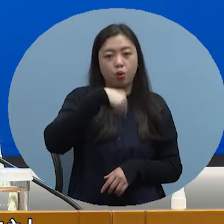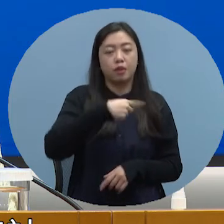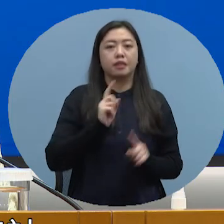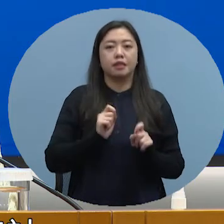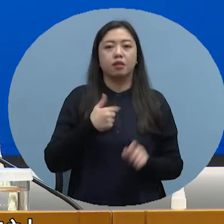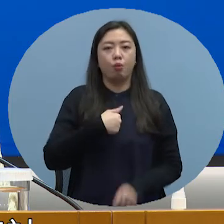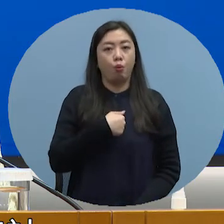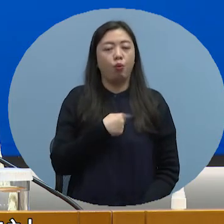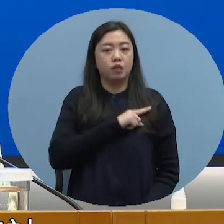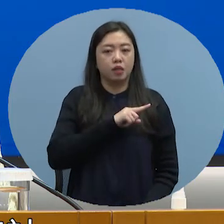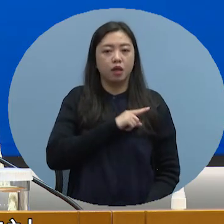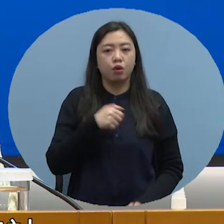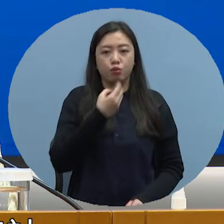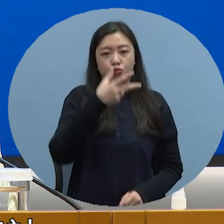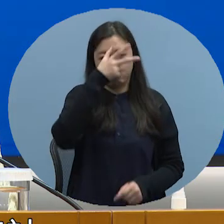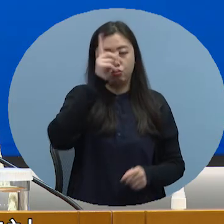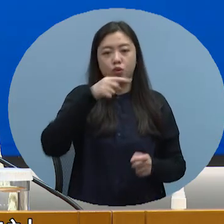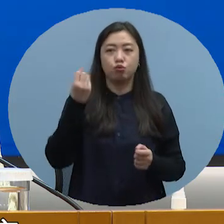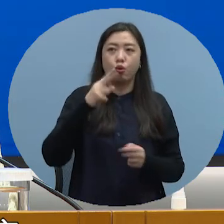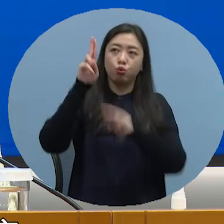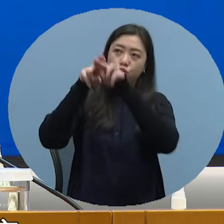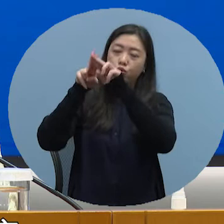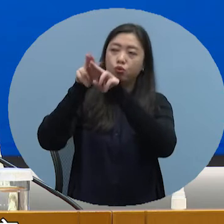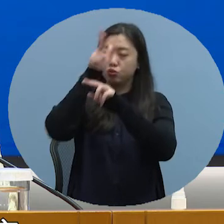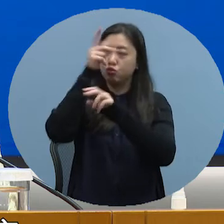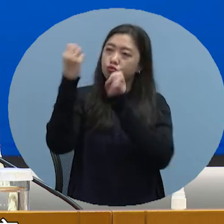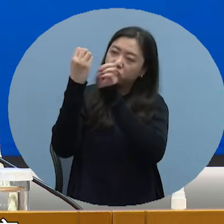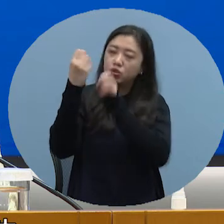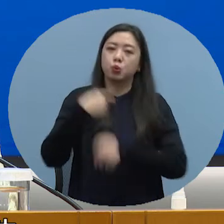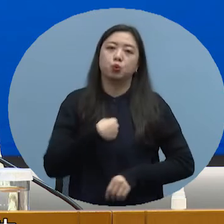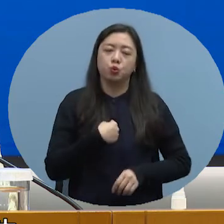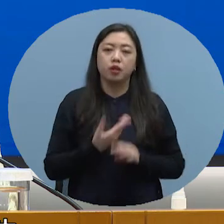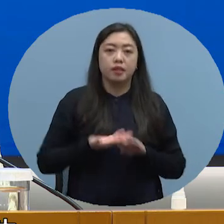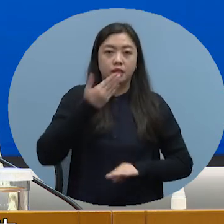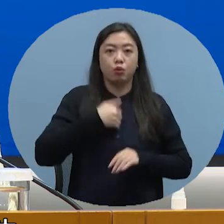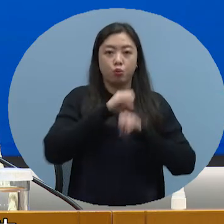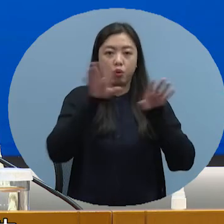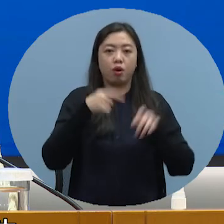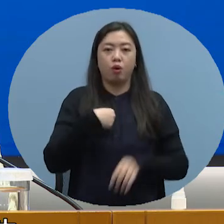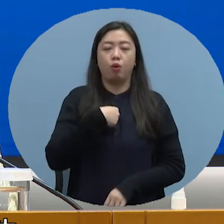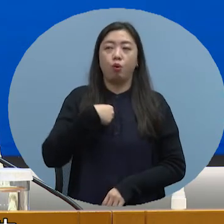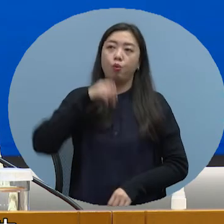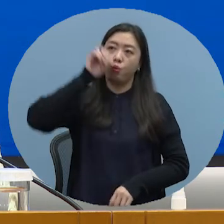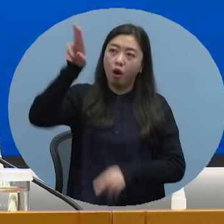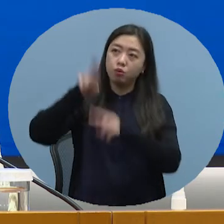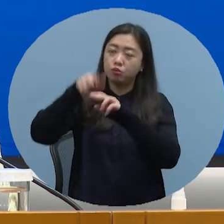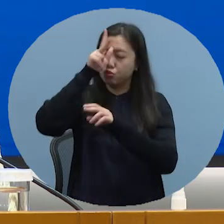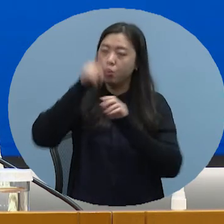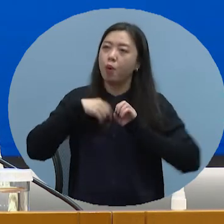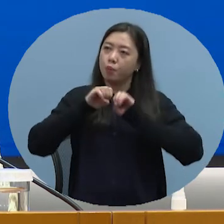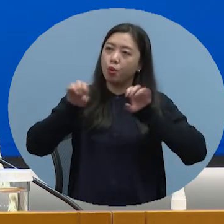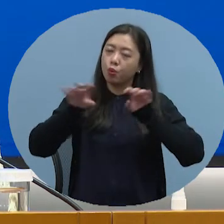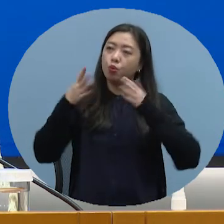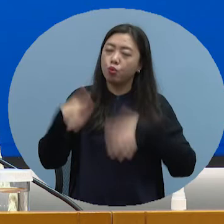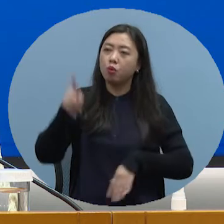行政長官咧係再同中央商討。上一次我都話俾大家聽咧，係我向中央提咗報告，中央